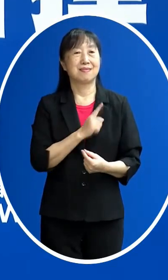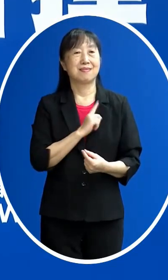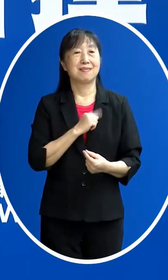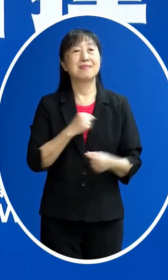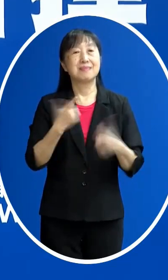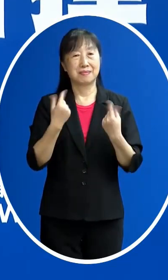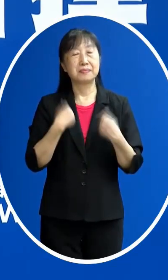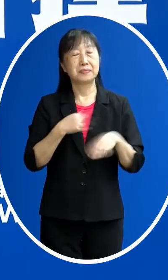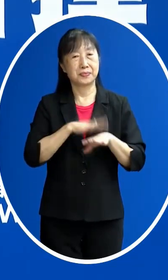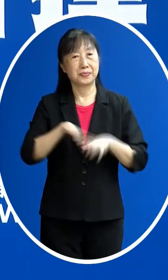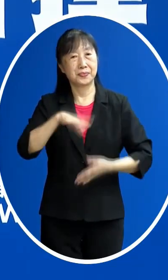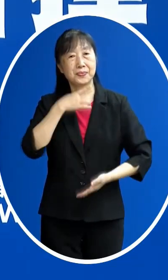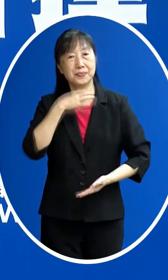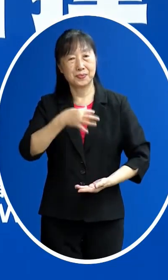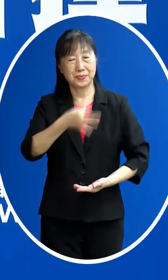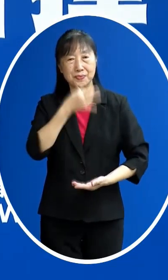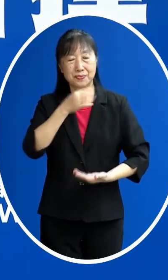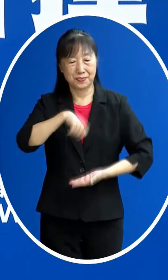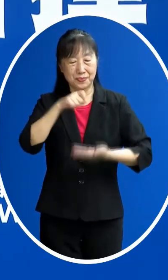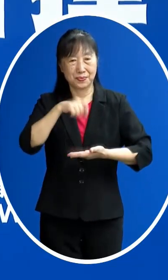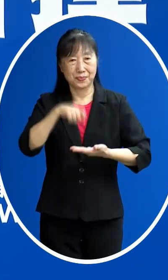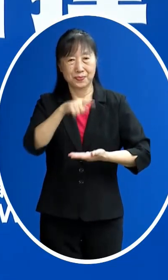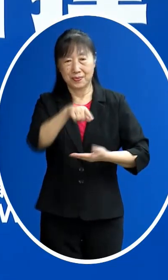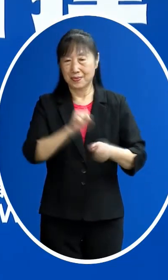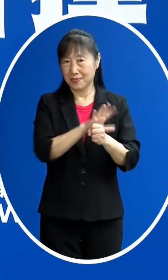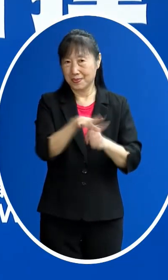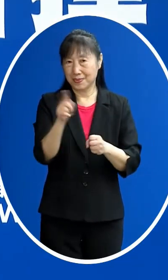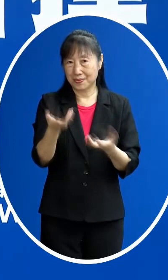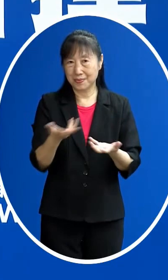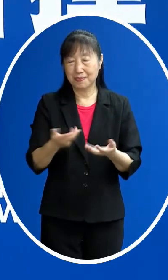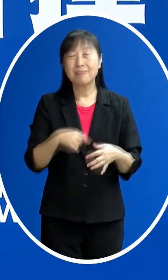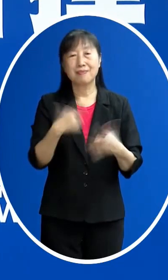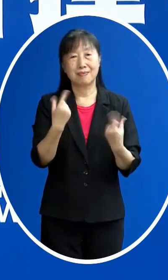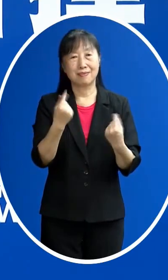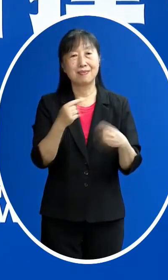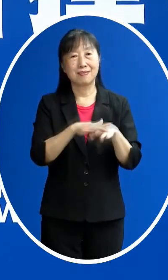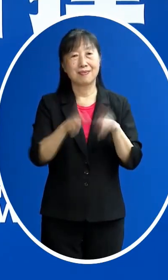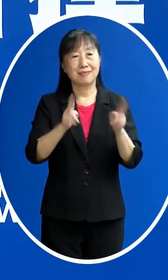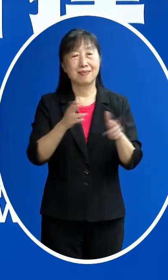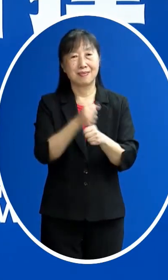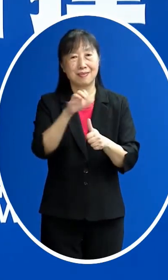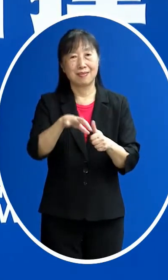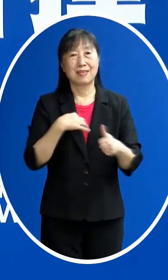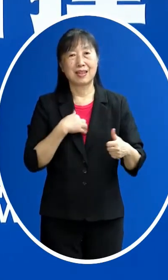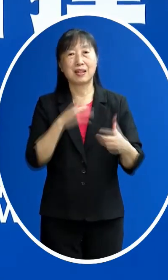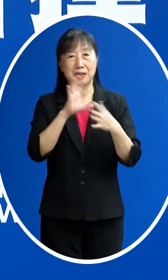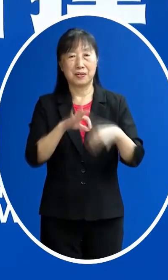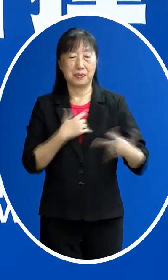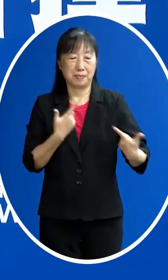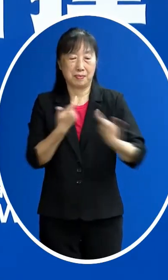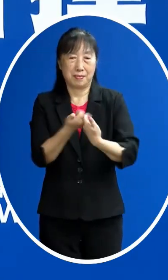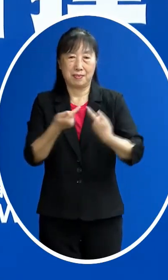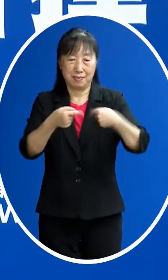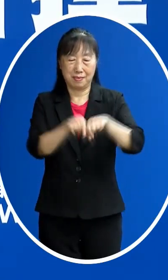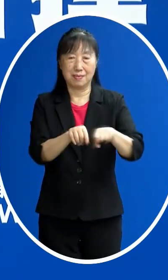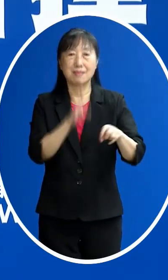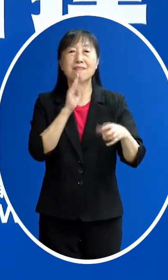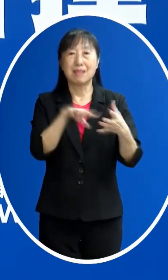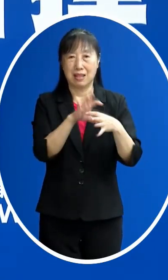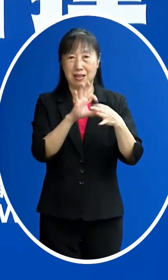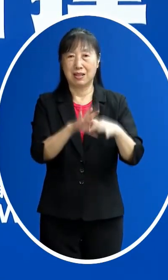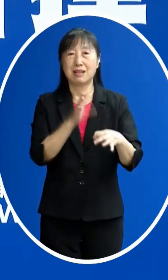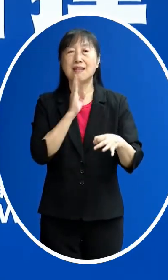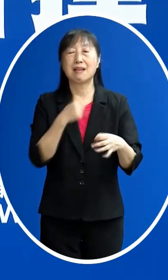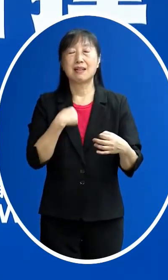挂心疫情。那我还是对疫情指挥中心，虽然我们已经是人为一体，但是我仍然会关